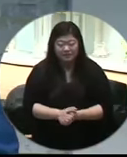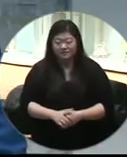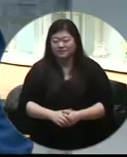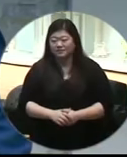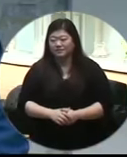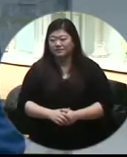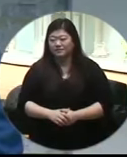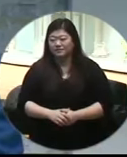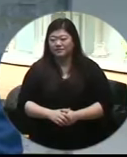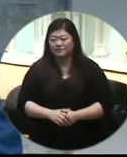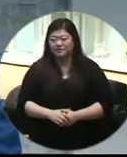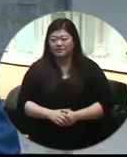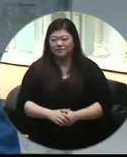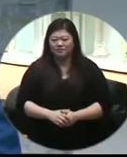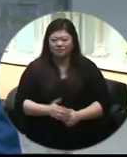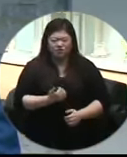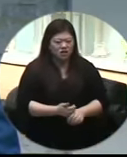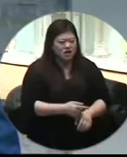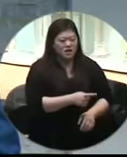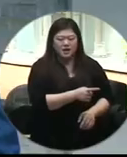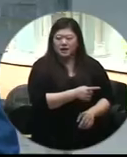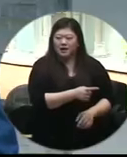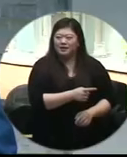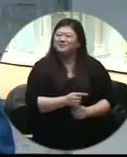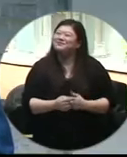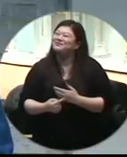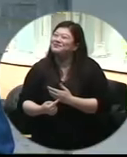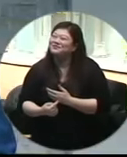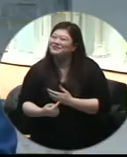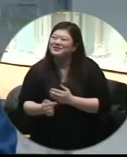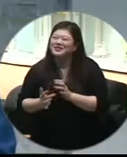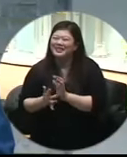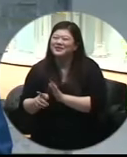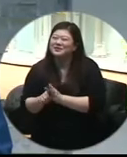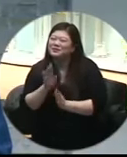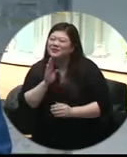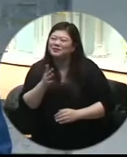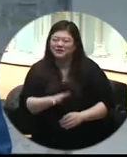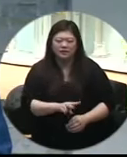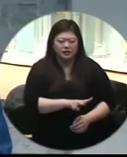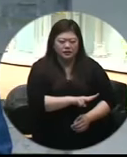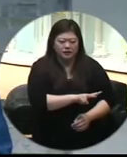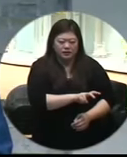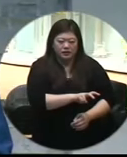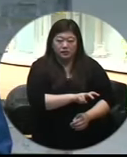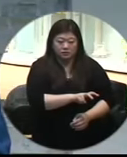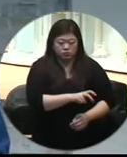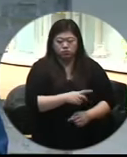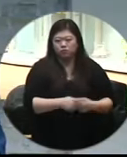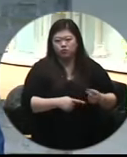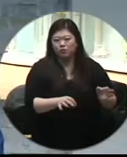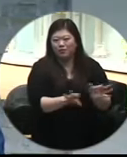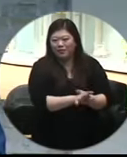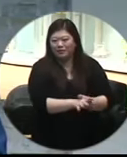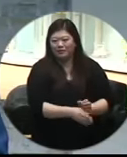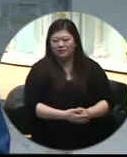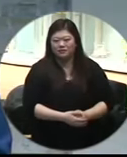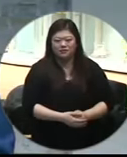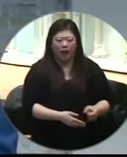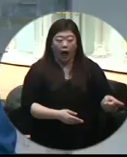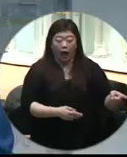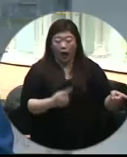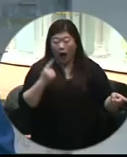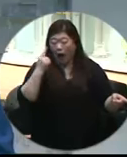상대방에 대한 무슨 뭐 미움, 시기, 질투 그런 거 하지 않아요. 나 저 사람 꼴 보기 싫어.